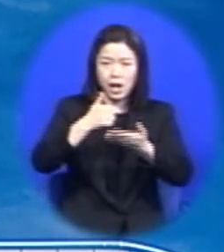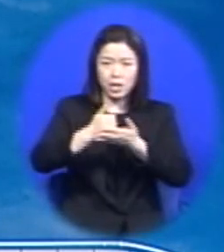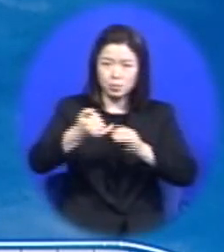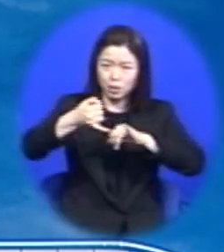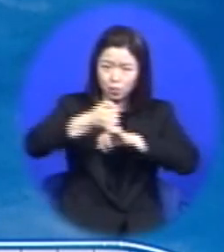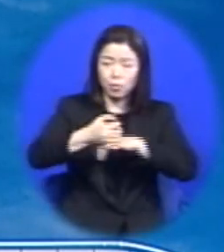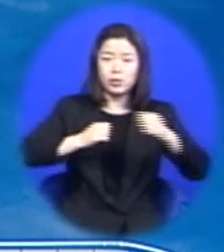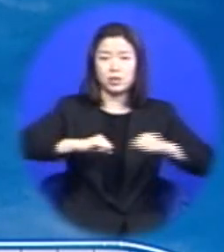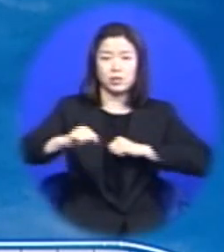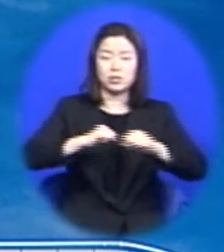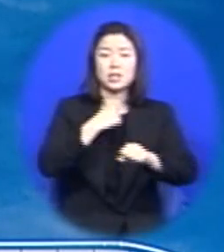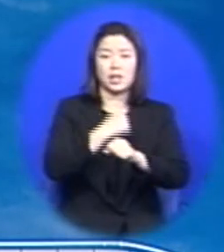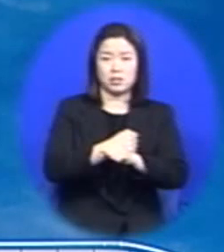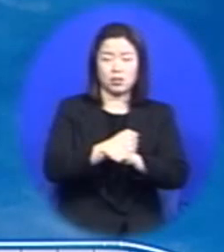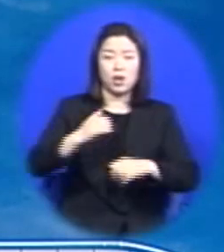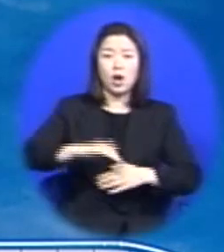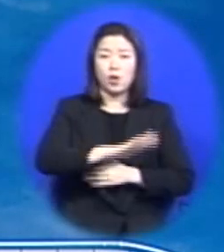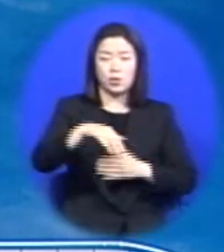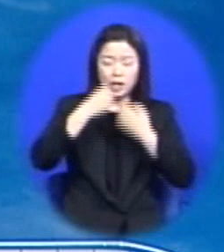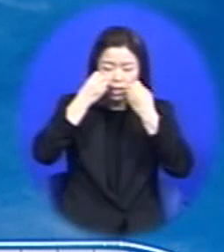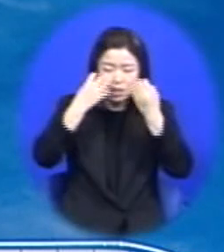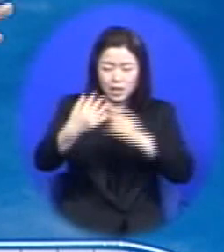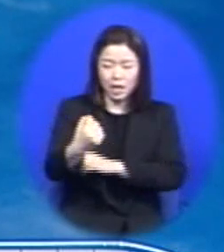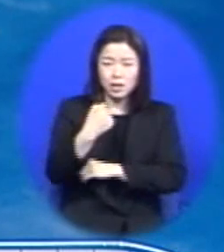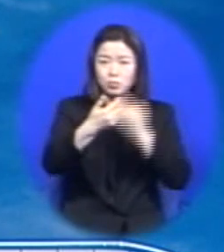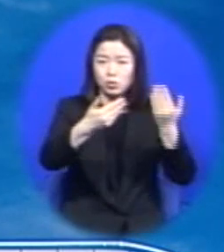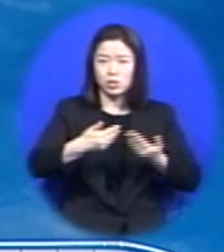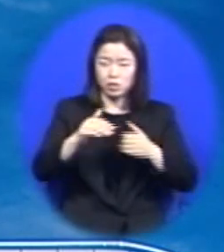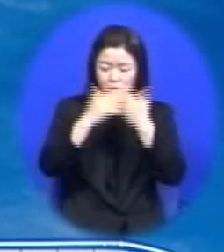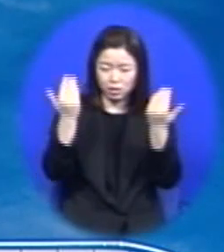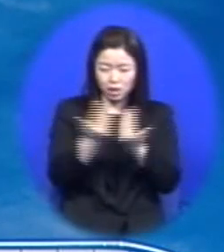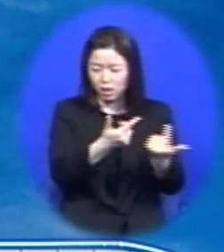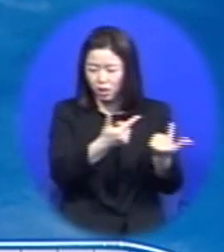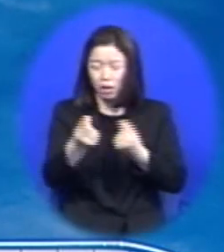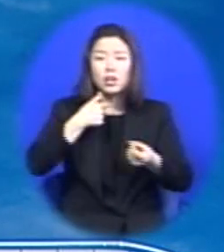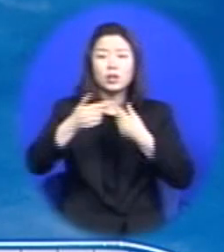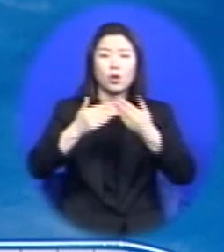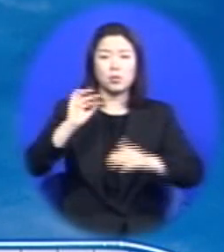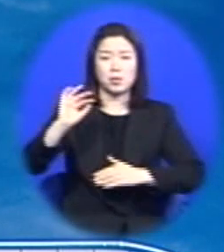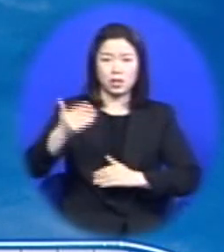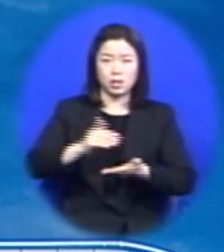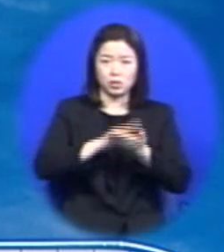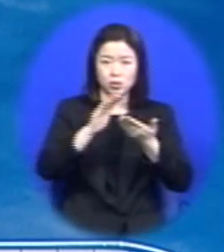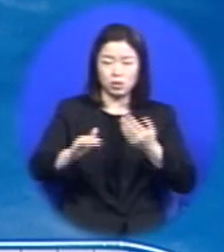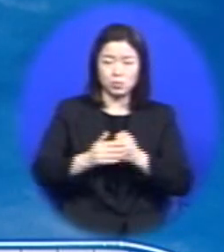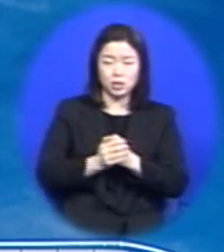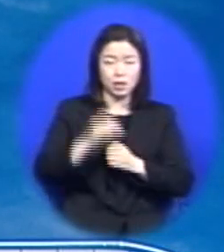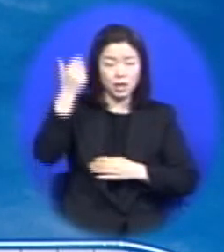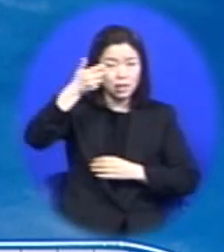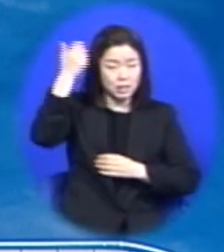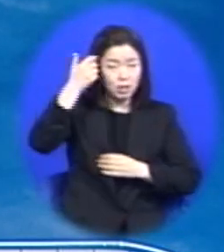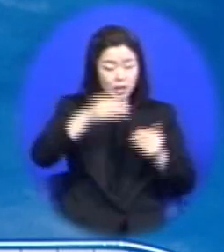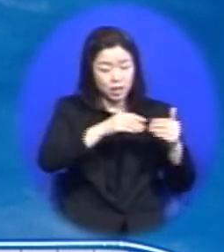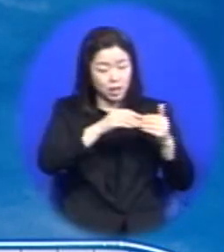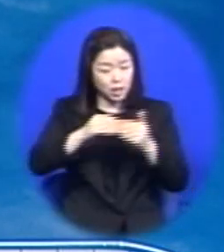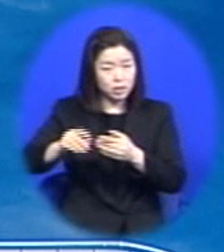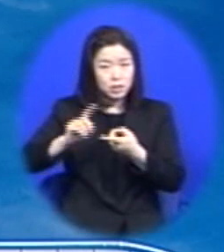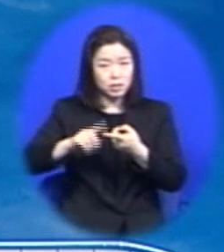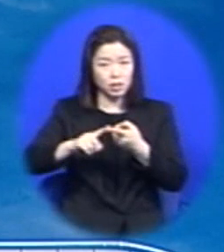것, 우리에게 새 힘을 주시는 것을 다 경험하게 됩니다. 영이 이끄시는 대로 예배를